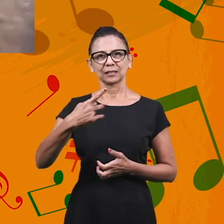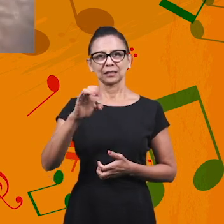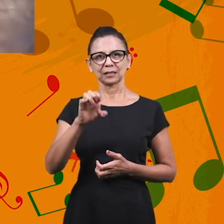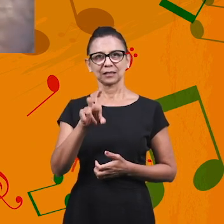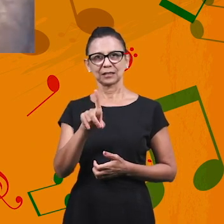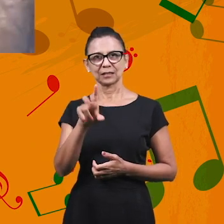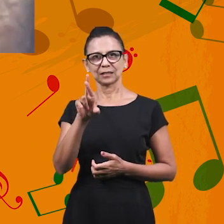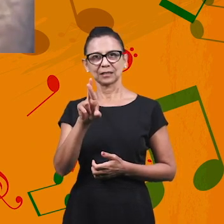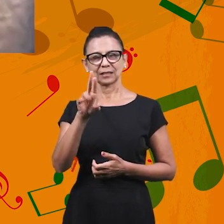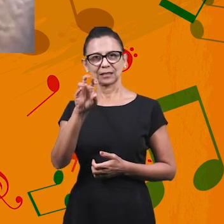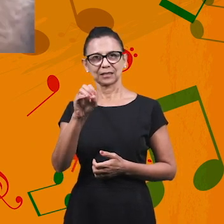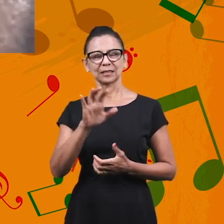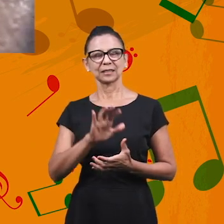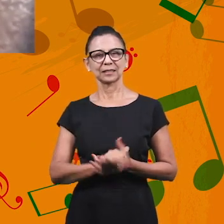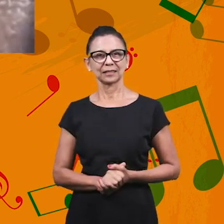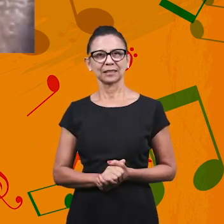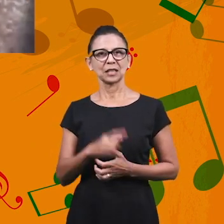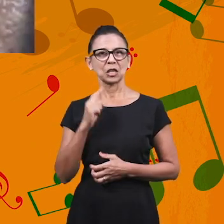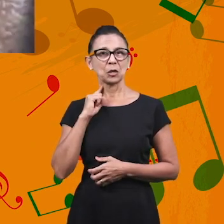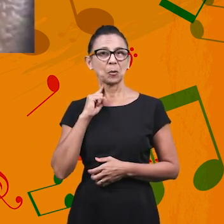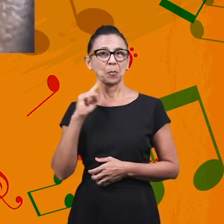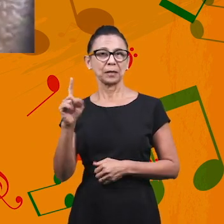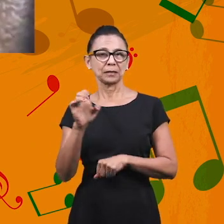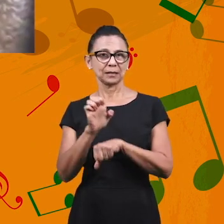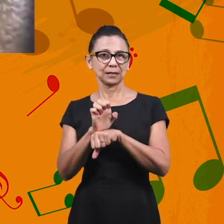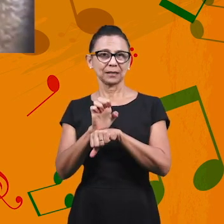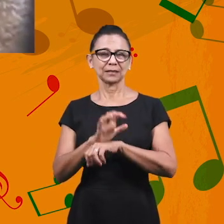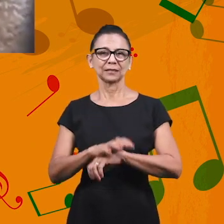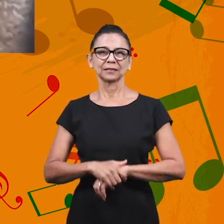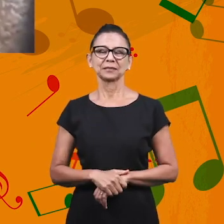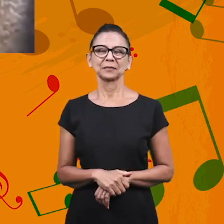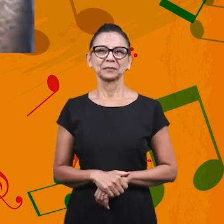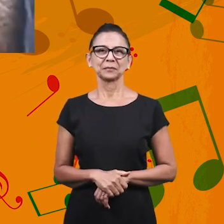Pedro Emanuel, os города Betim, штата Минас Жерайс.